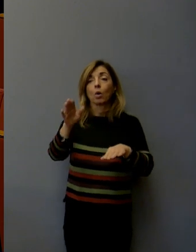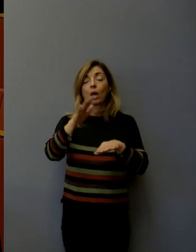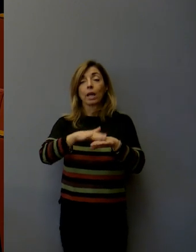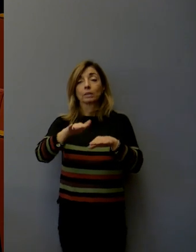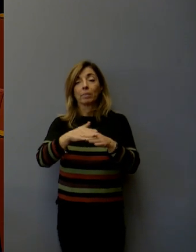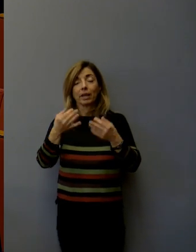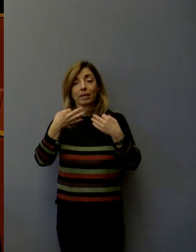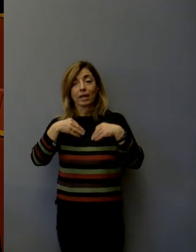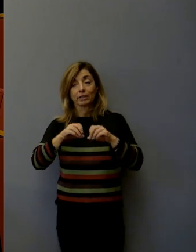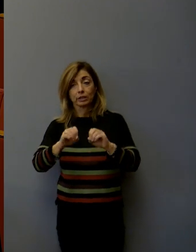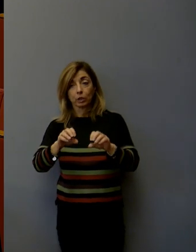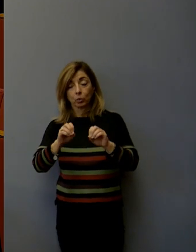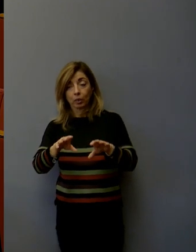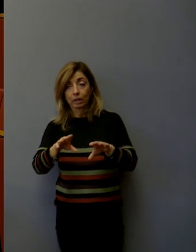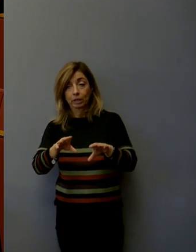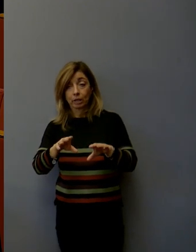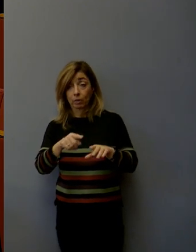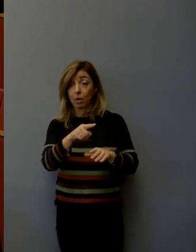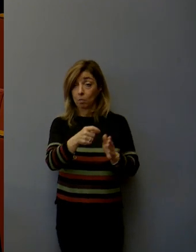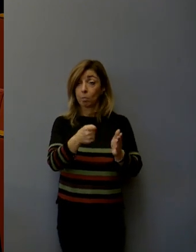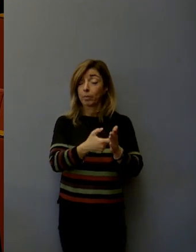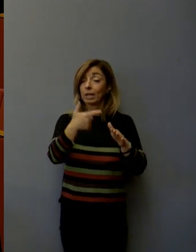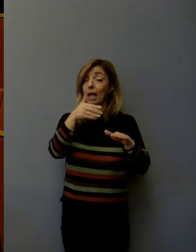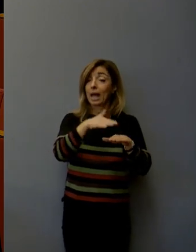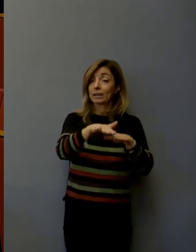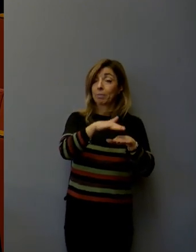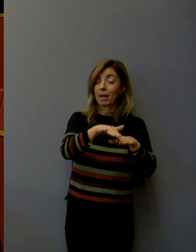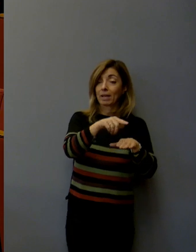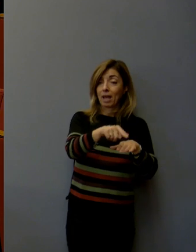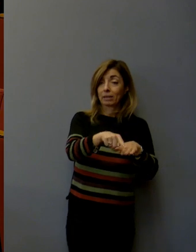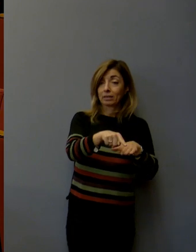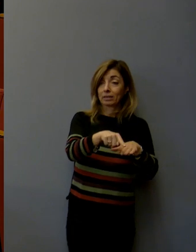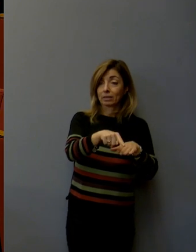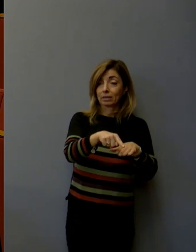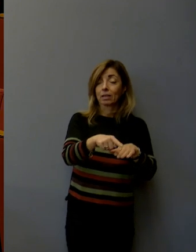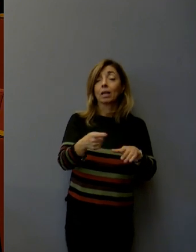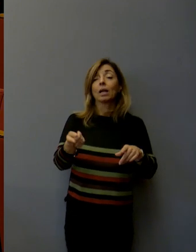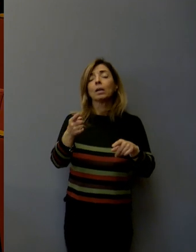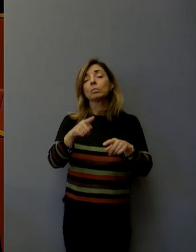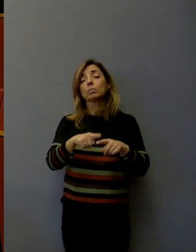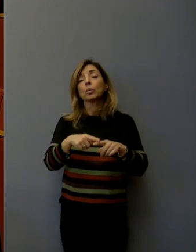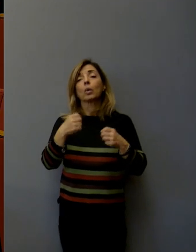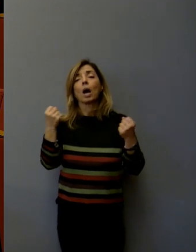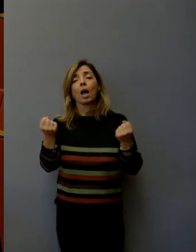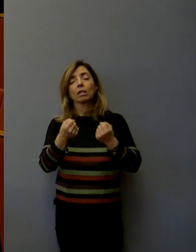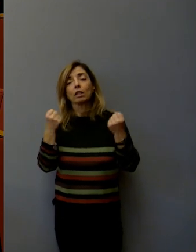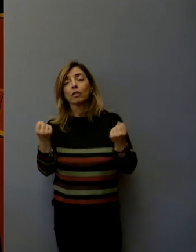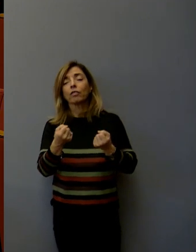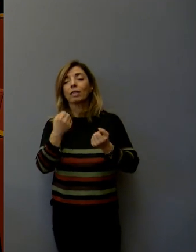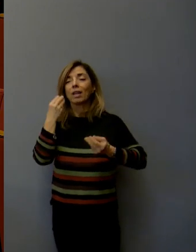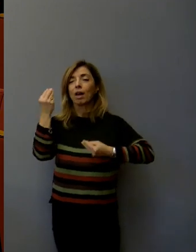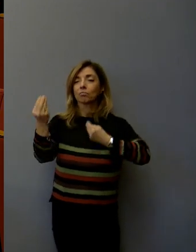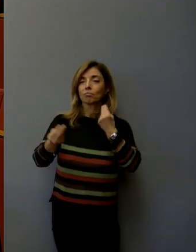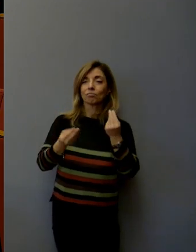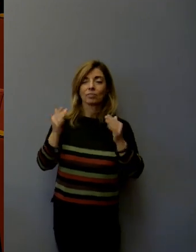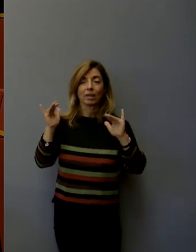per tornare al concetto della dell'esercizio e così come si parla di attività ludiche ricreative Cioè